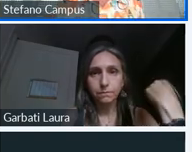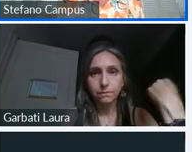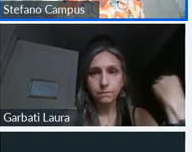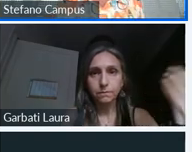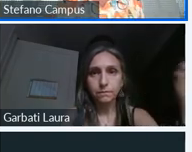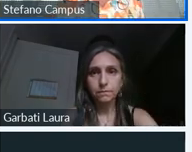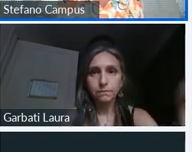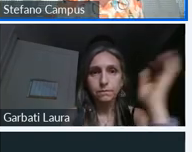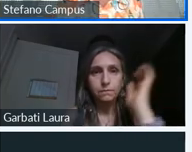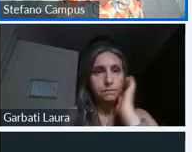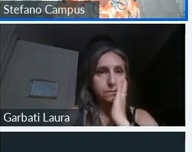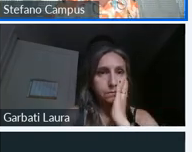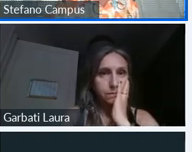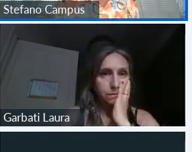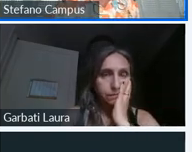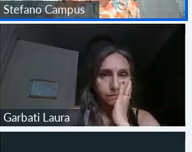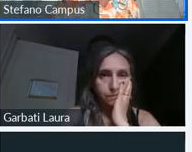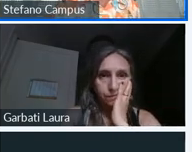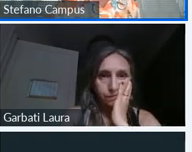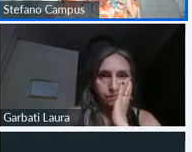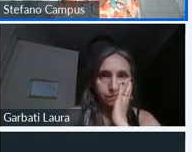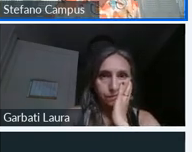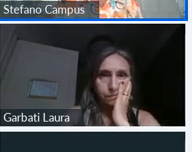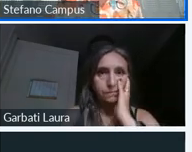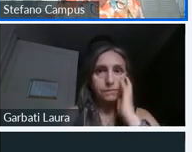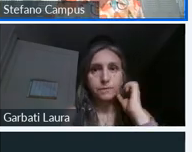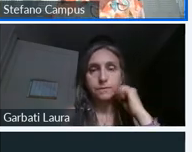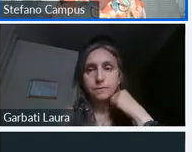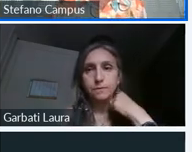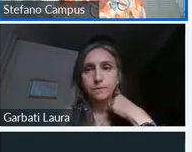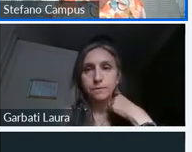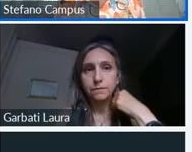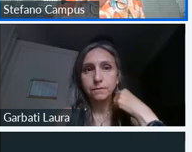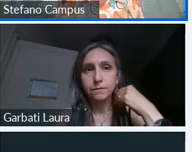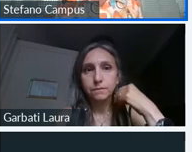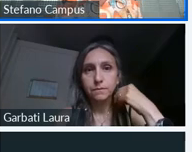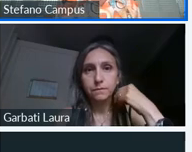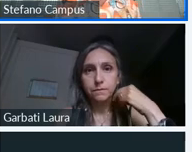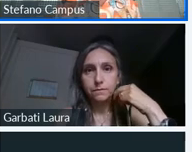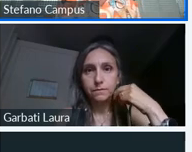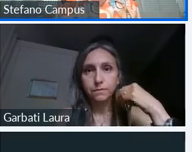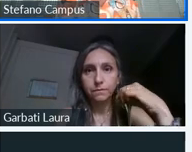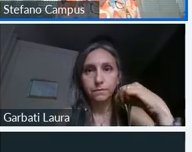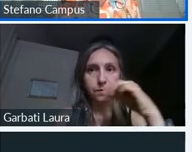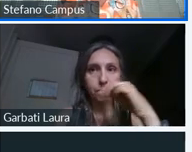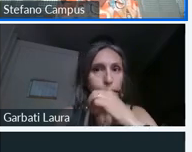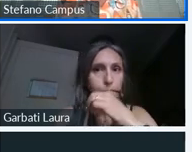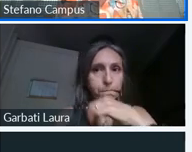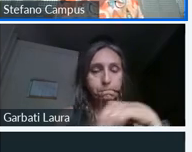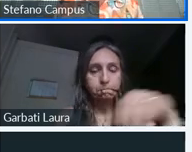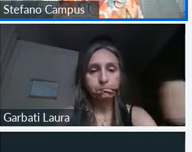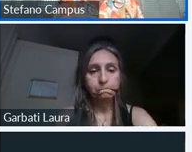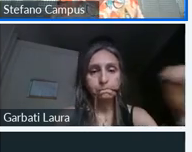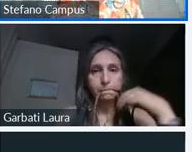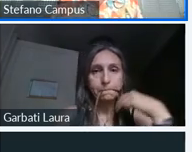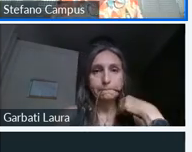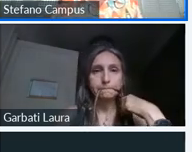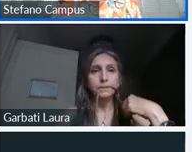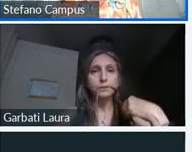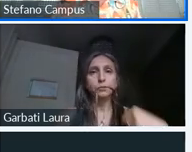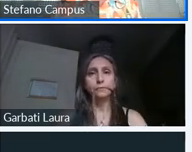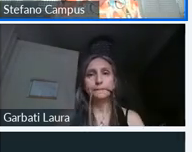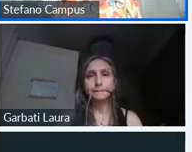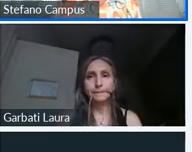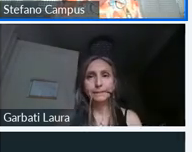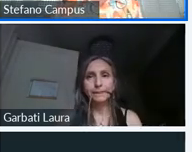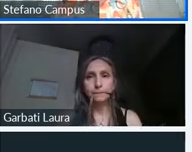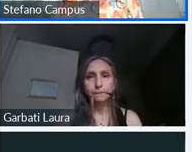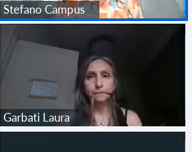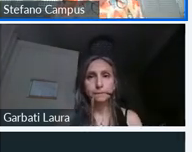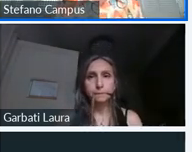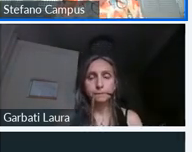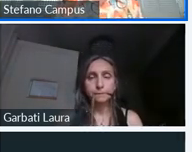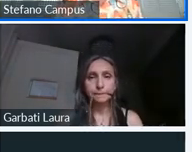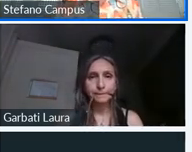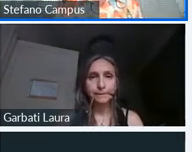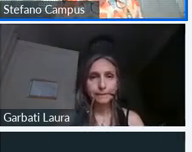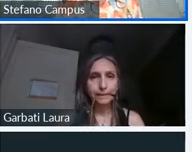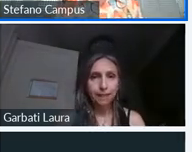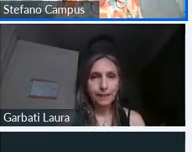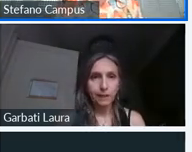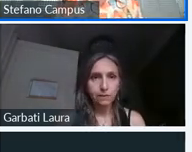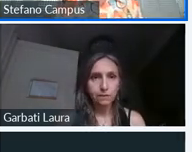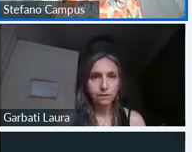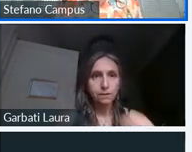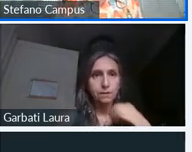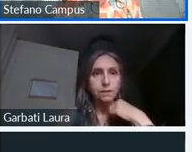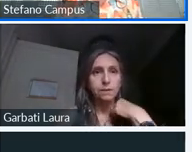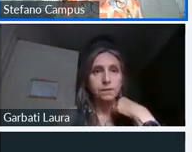viene fatto all'interno, diciamo, sotto l'ala della direttiva Inspire o nel nostro caso anche secondo